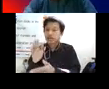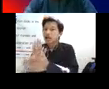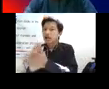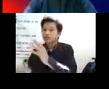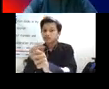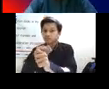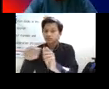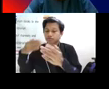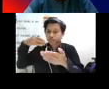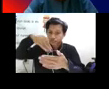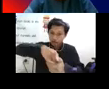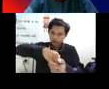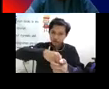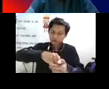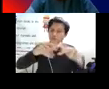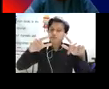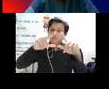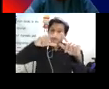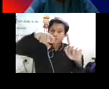email sama passwordnya